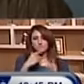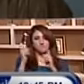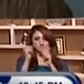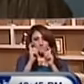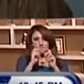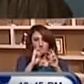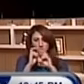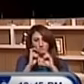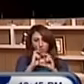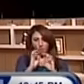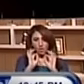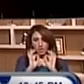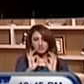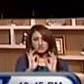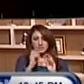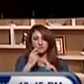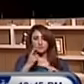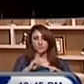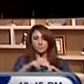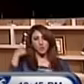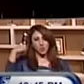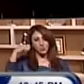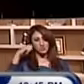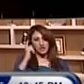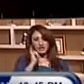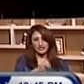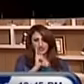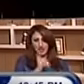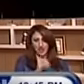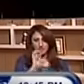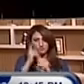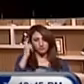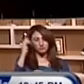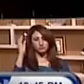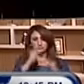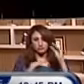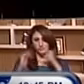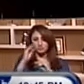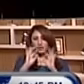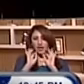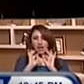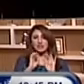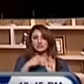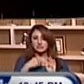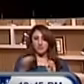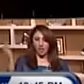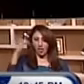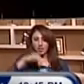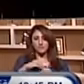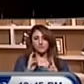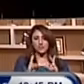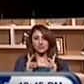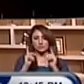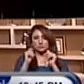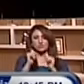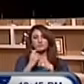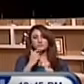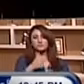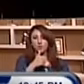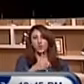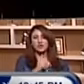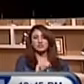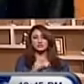النهارده الحقيبه التشريعيه للمسؤولين في وزاره التربيه والتعليم والخطه الزمنيه الجديده للوزاره السنه الجايه. عظيم. طب